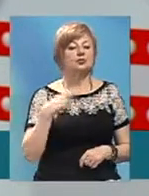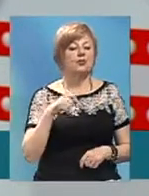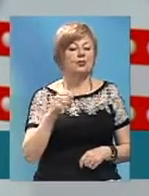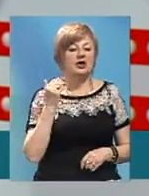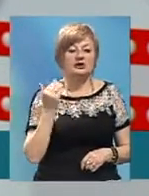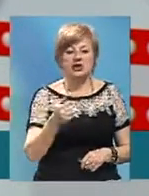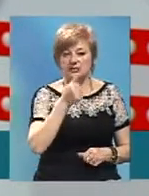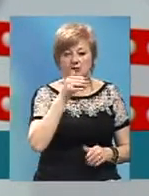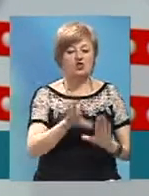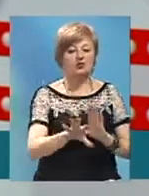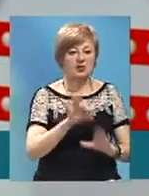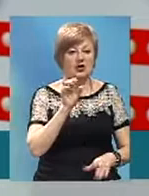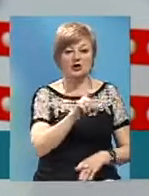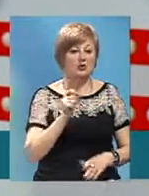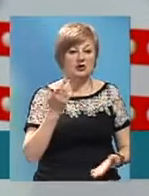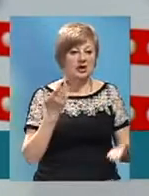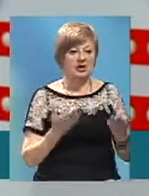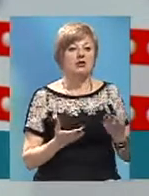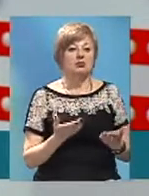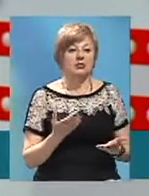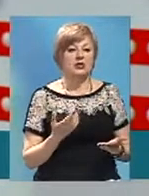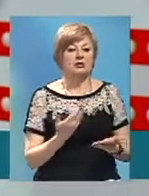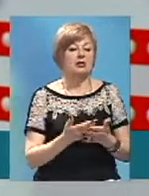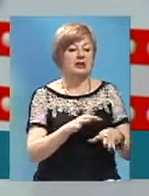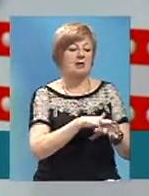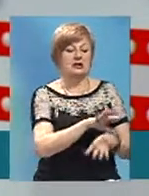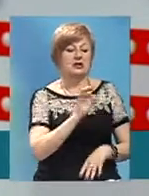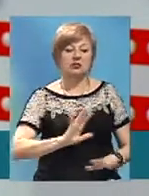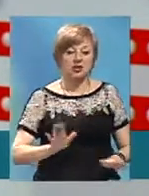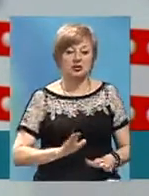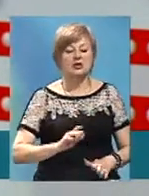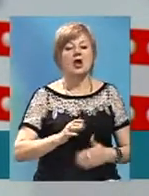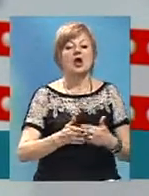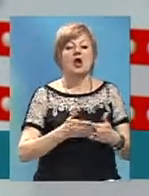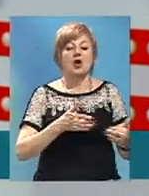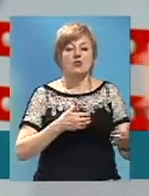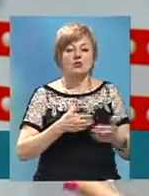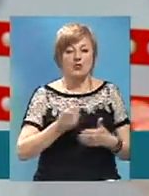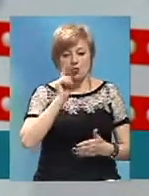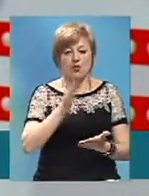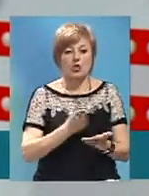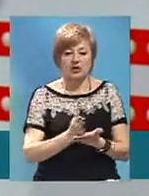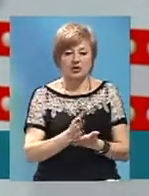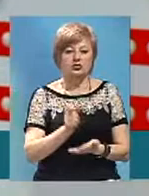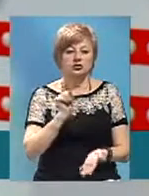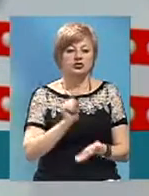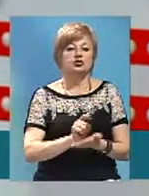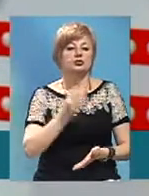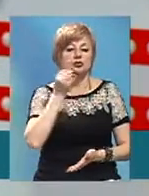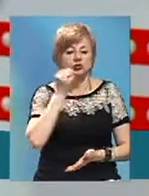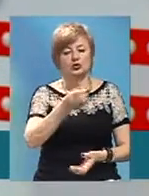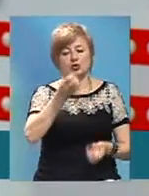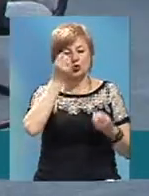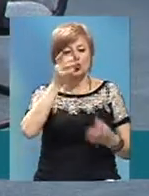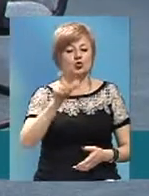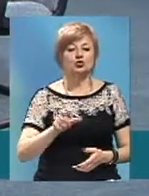не можемо обирати людей, яких ми просто пізнаємо на базарі. Професія політика вимагає певних якостей і культури виборця.